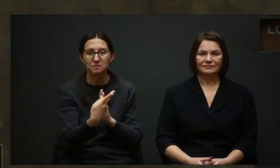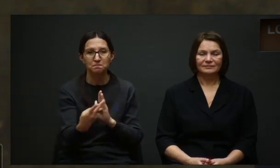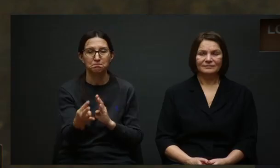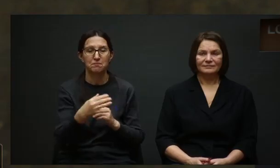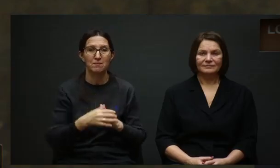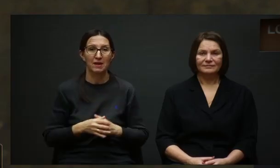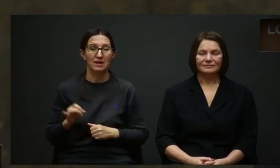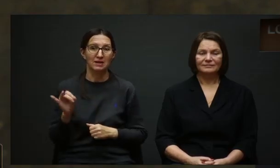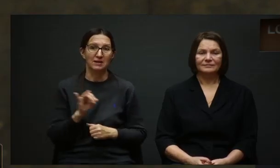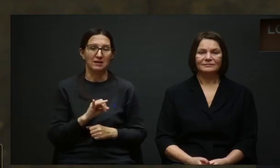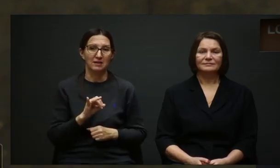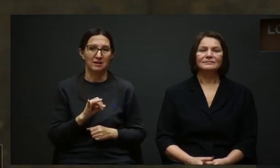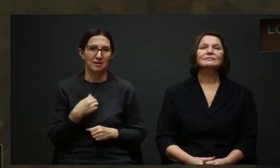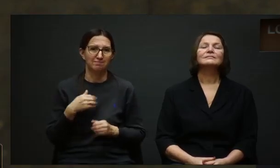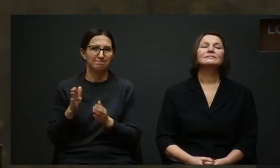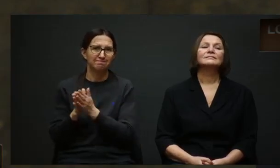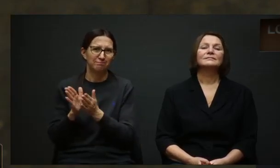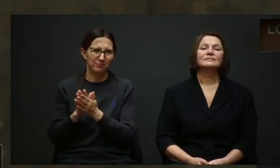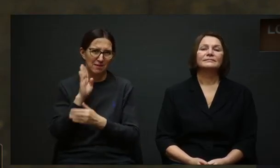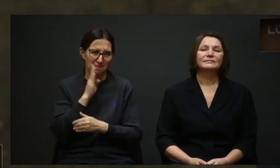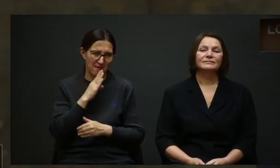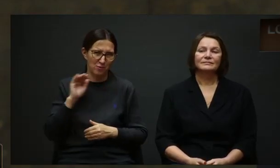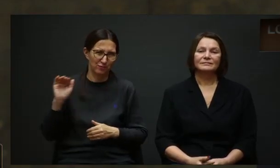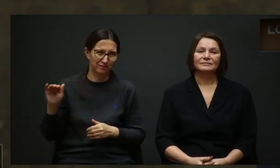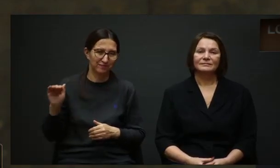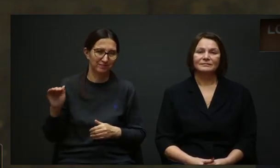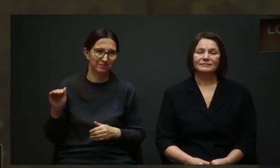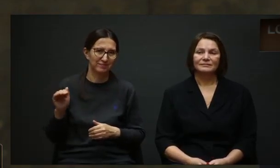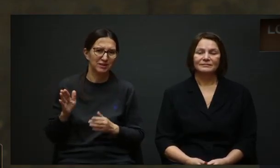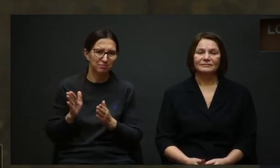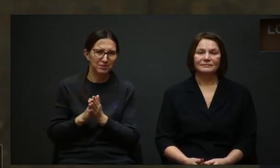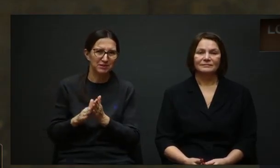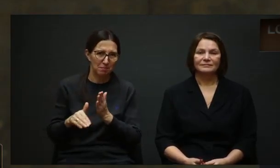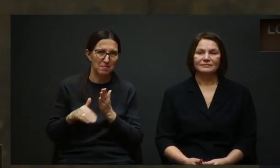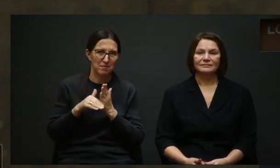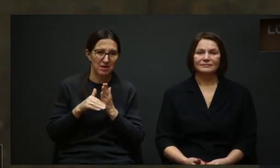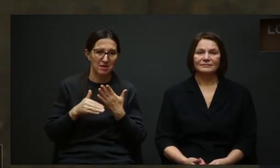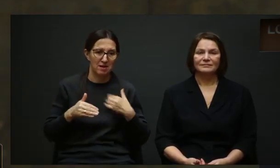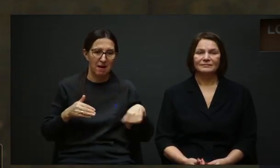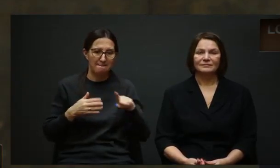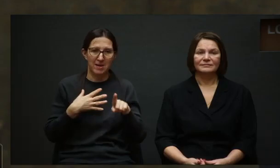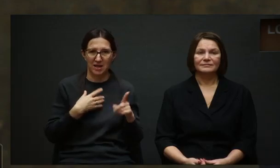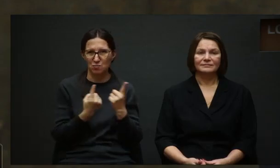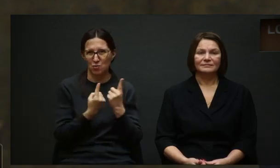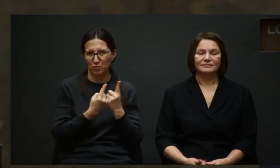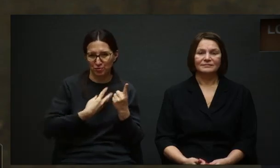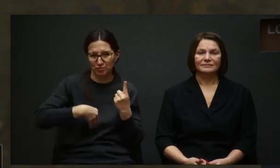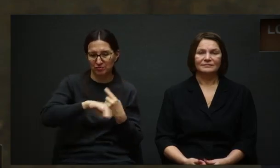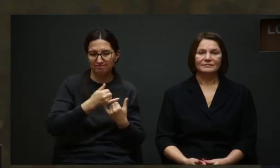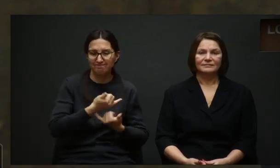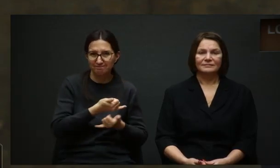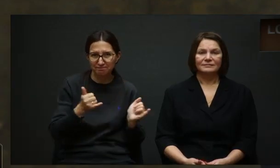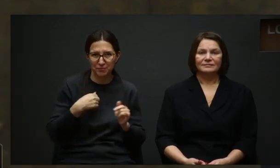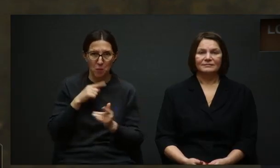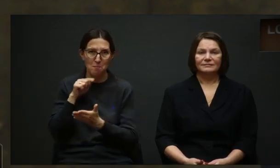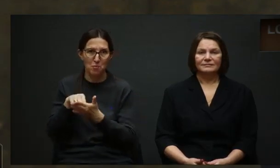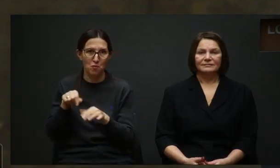Я попросил маму, чтобы она помогла всем моим соученикам сюда пройти.